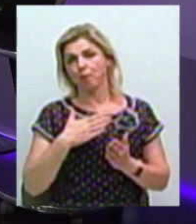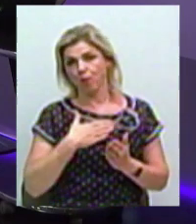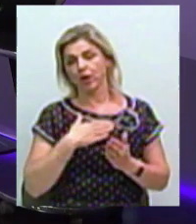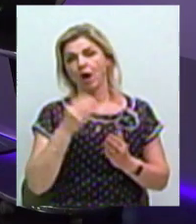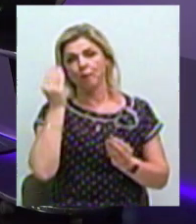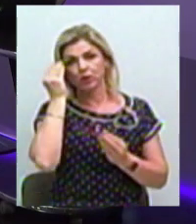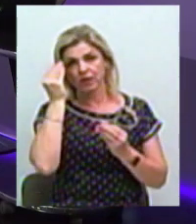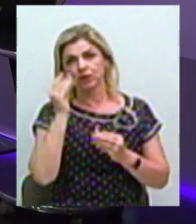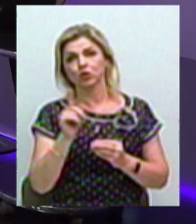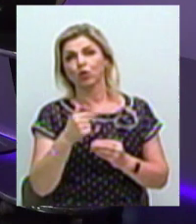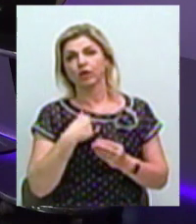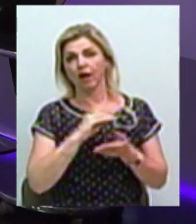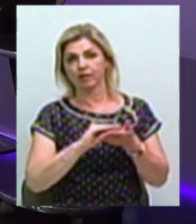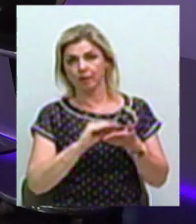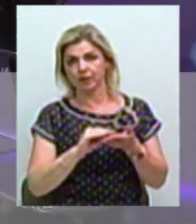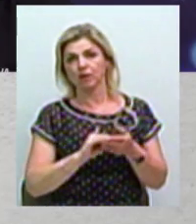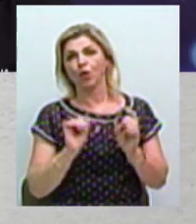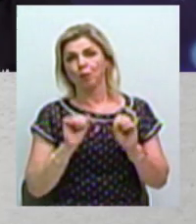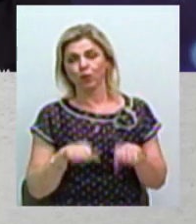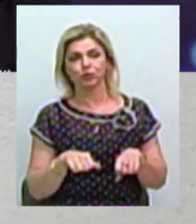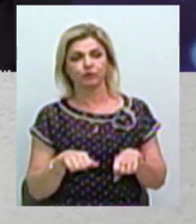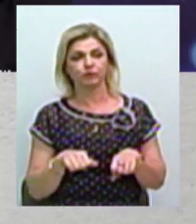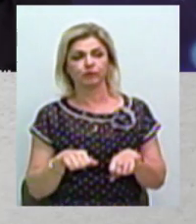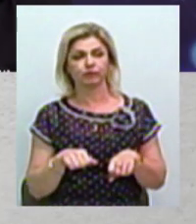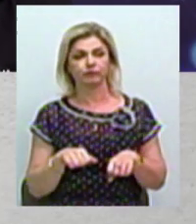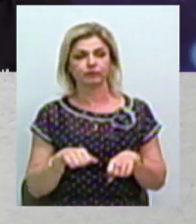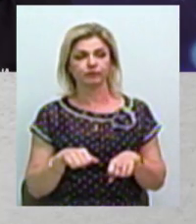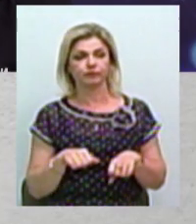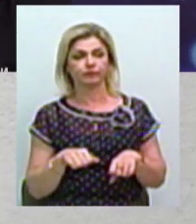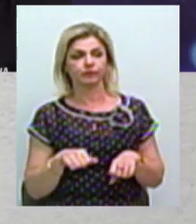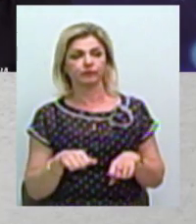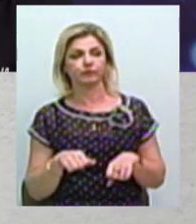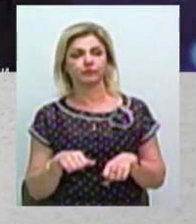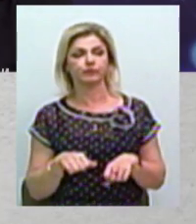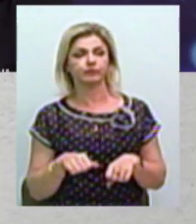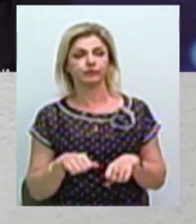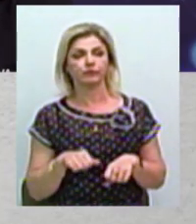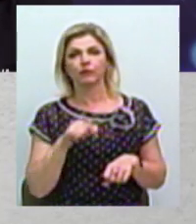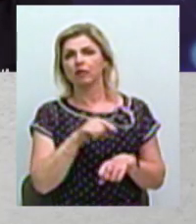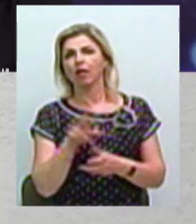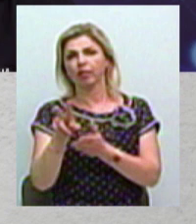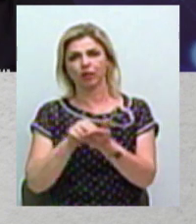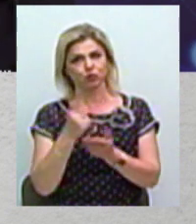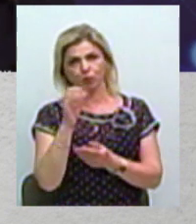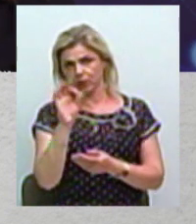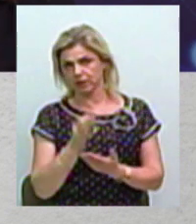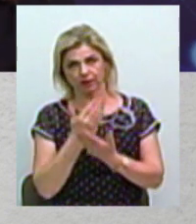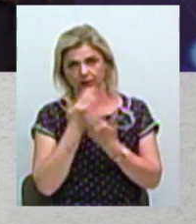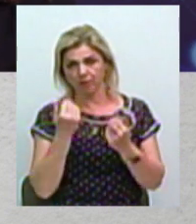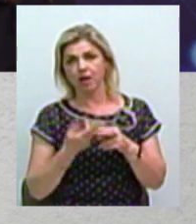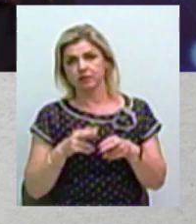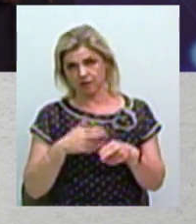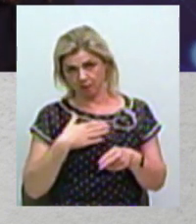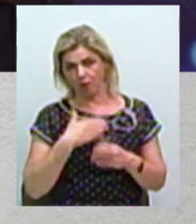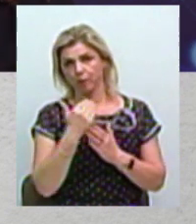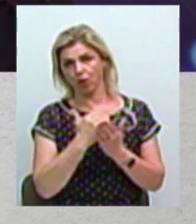і я вже зазначав, можна перевірити, у нас жодного про це відсотку плагіату нема. Це наша програма. Ну, політична